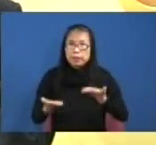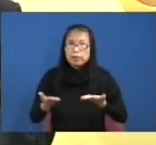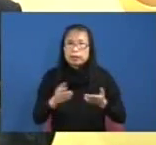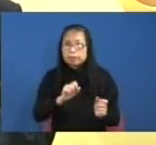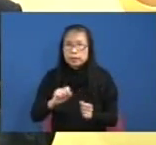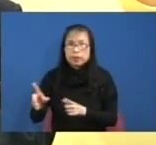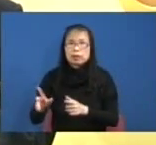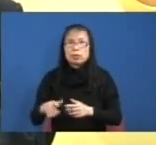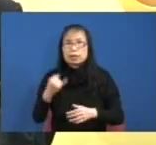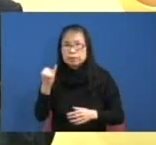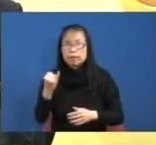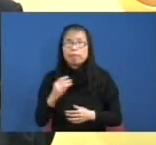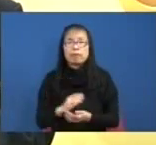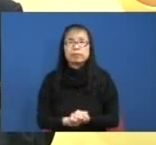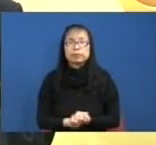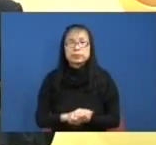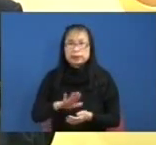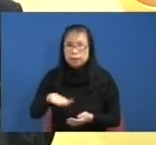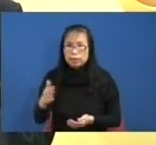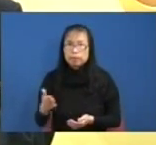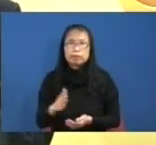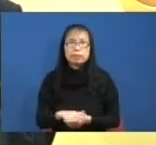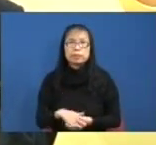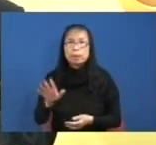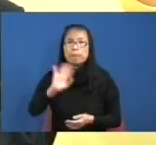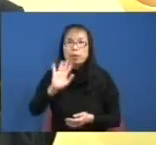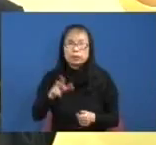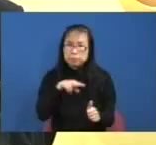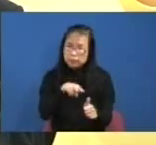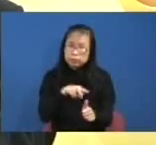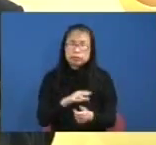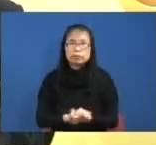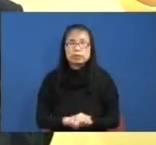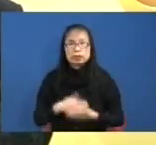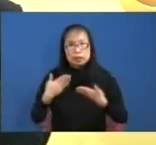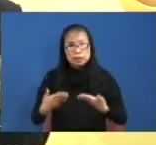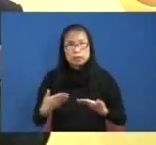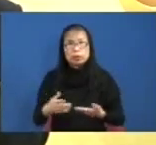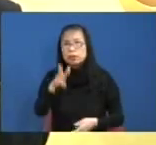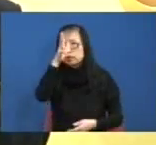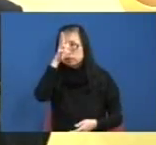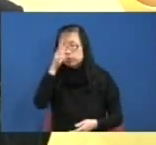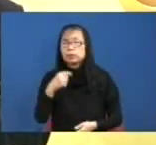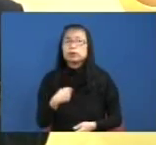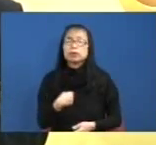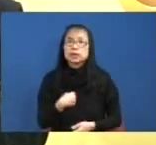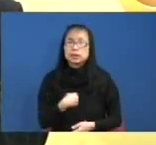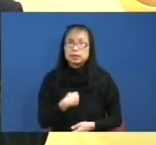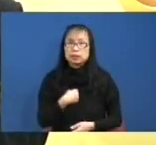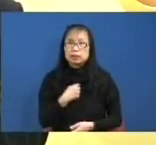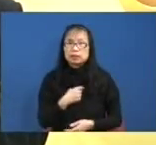講係差嘅。咁、但係咧，我哋又唔能夠唔照顧佢哋噶嘛。咁喺呢一方面，即係政府亦都有呢、這